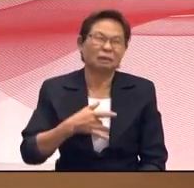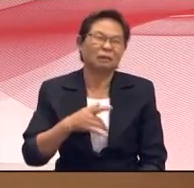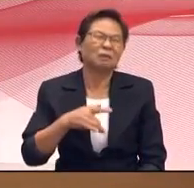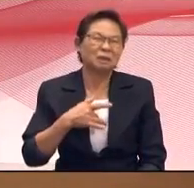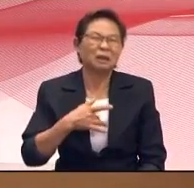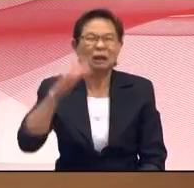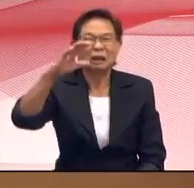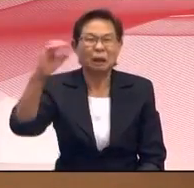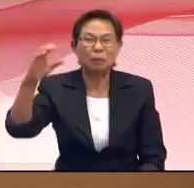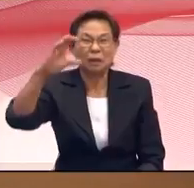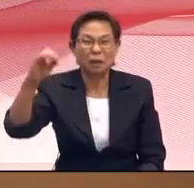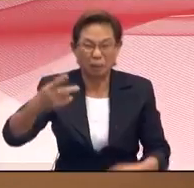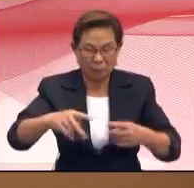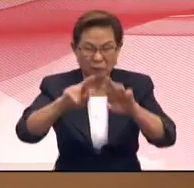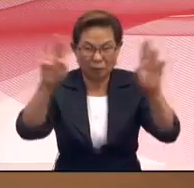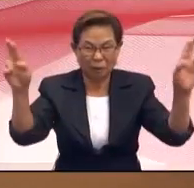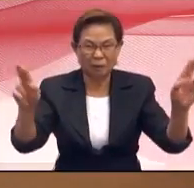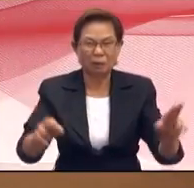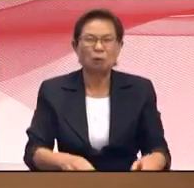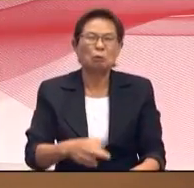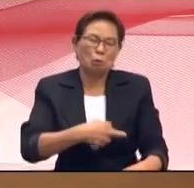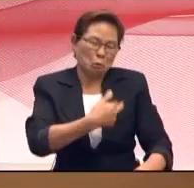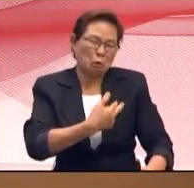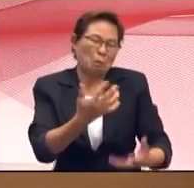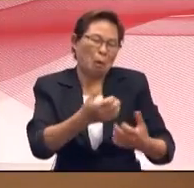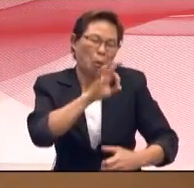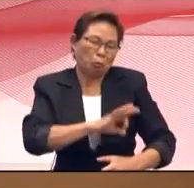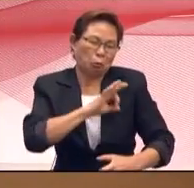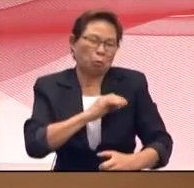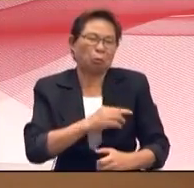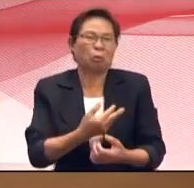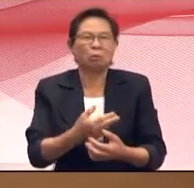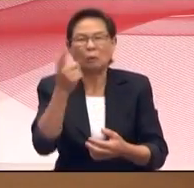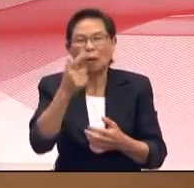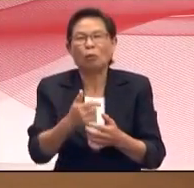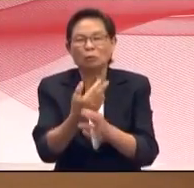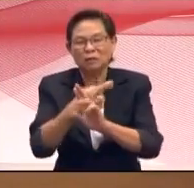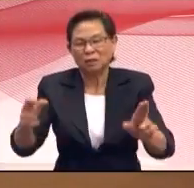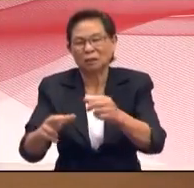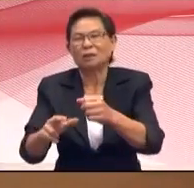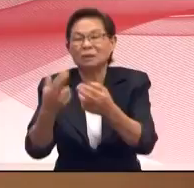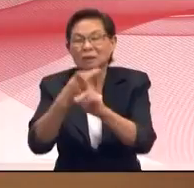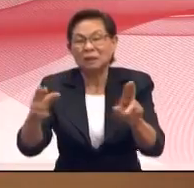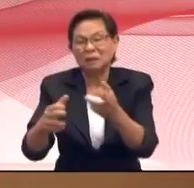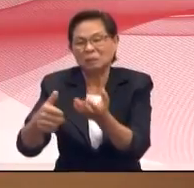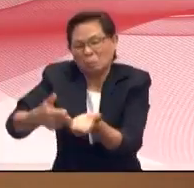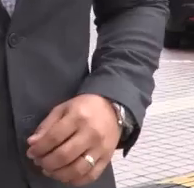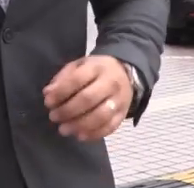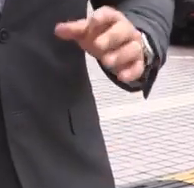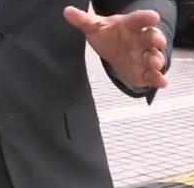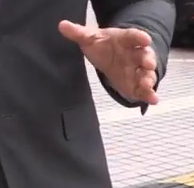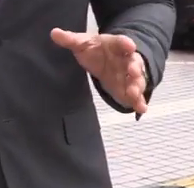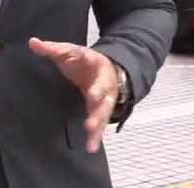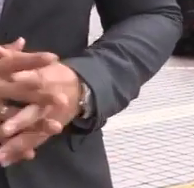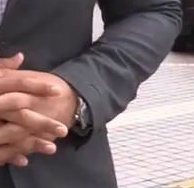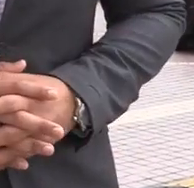ini sayang nak untung sampai tidak mematuhi SOP yang ditetapkan oleh kerajaan.